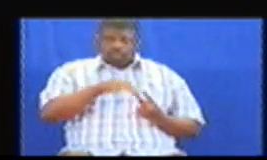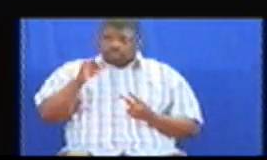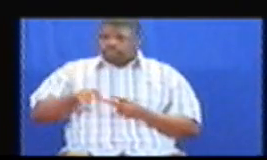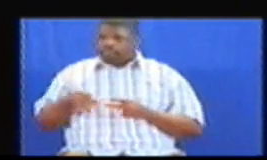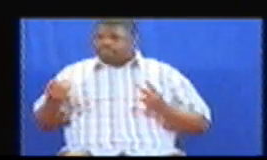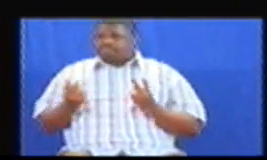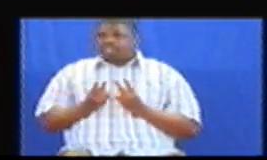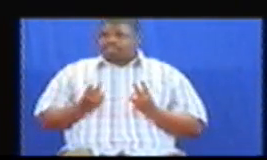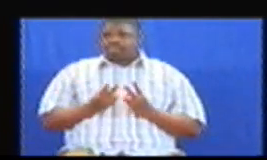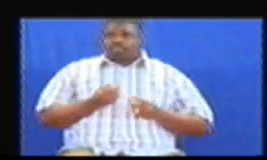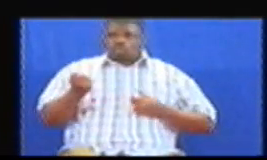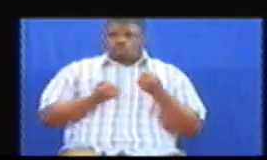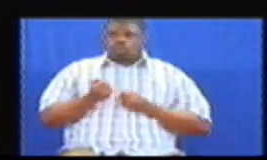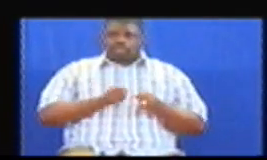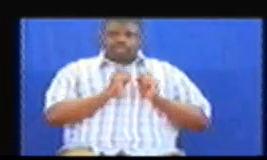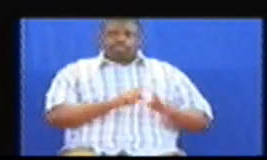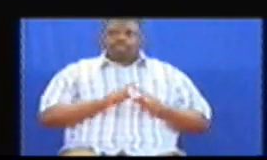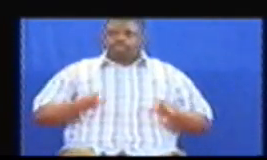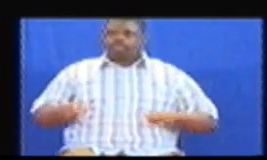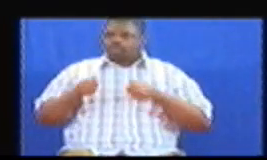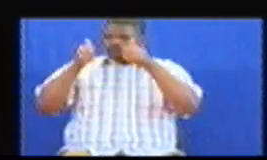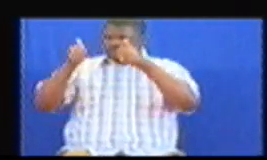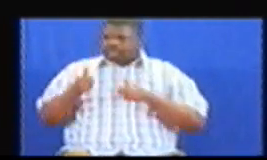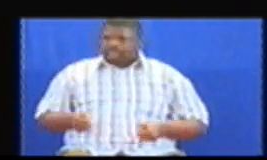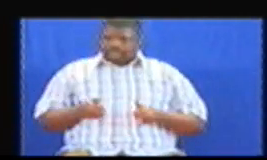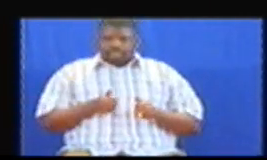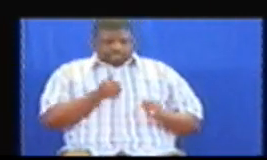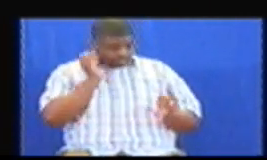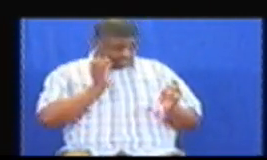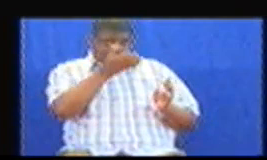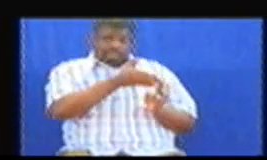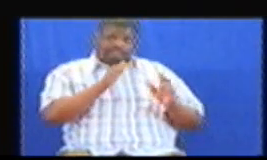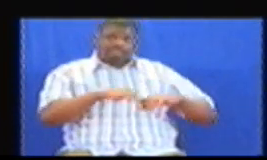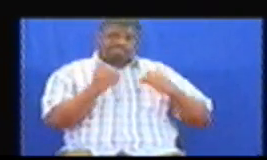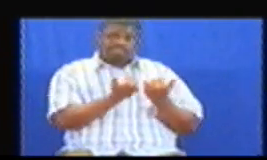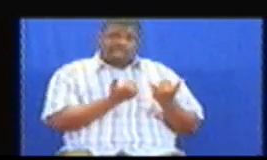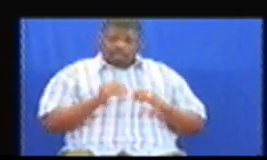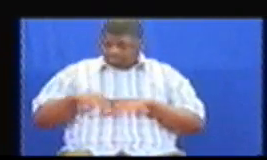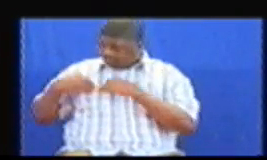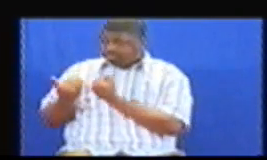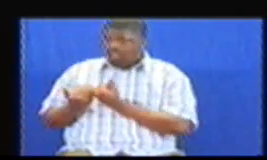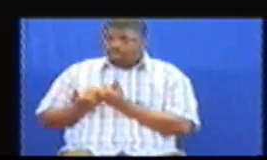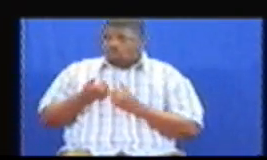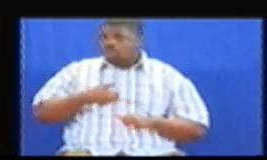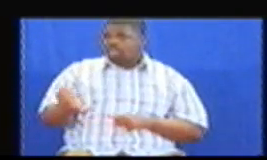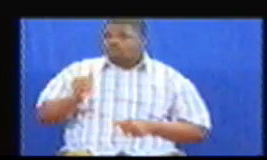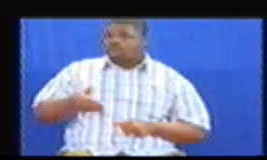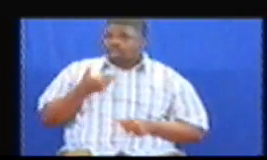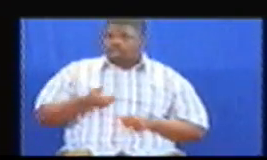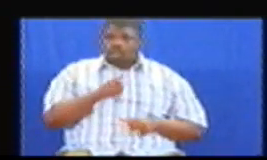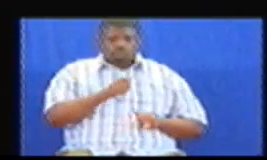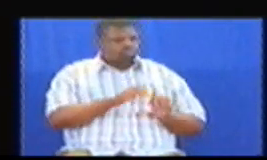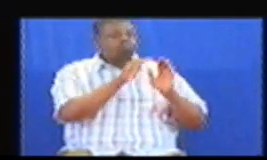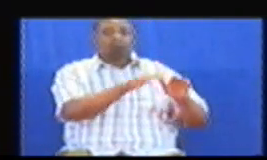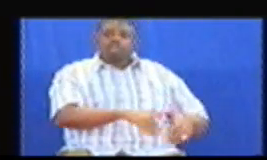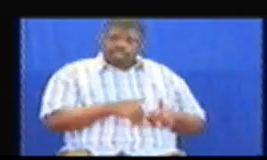tumeona wakurugenzi kadhaa wakitangaza nia katika maeneo mbalimbali na wenyewe wanataka ubunge. Kitu ambacho kinaweza kikapelekea na